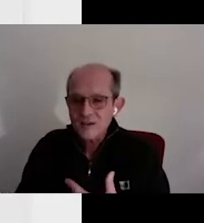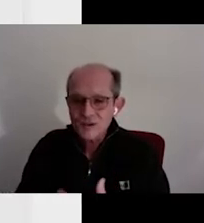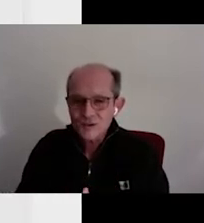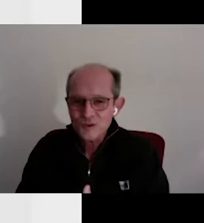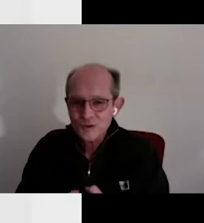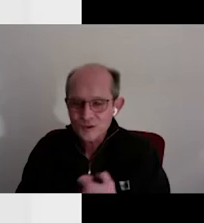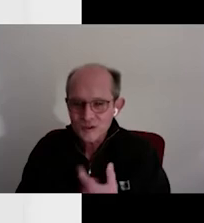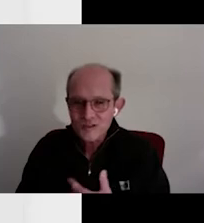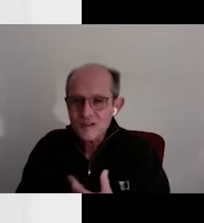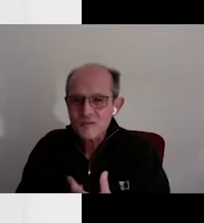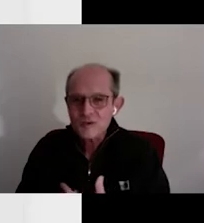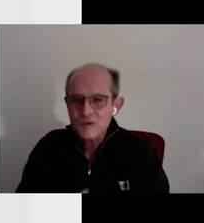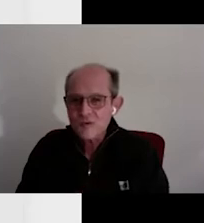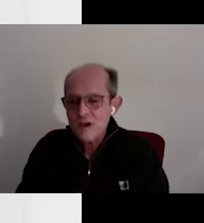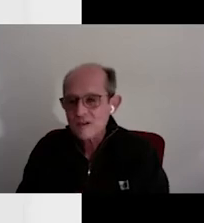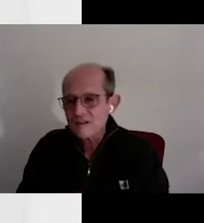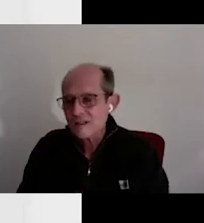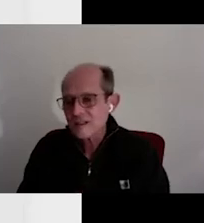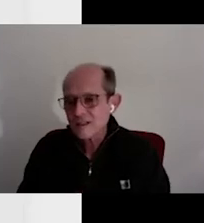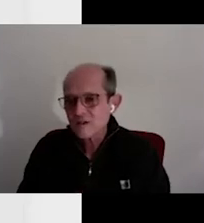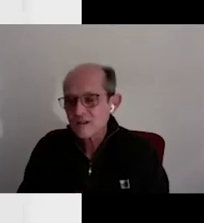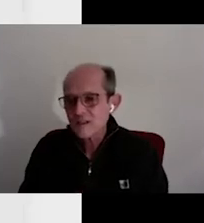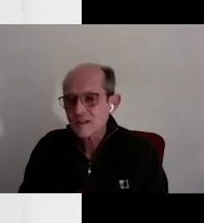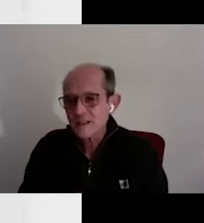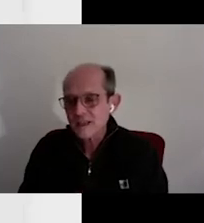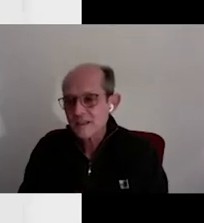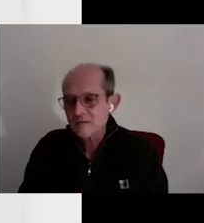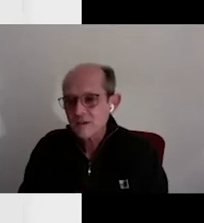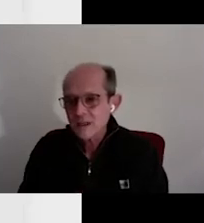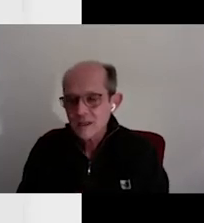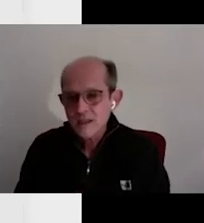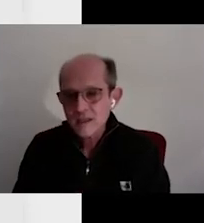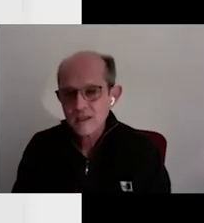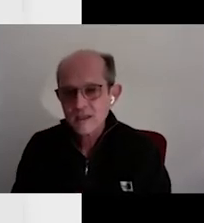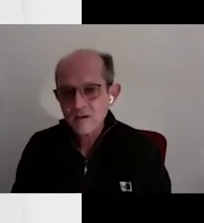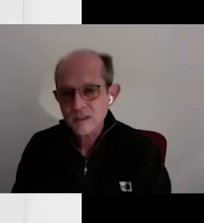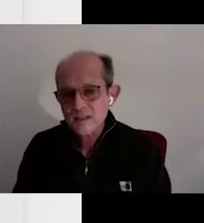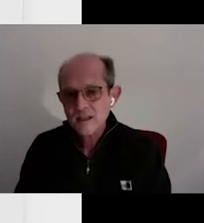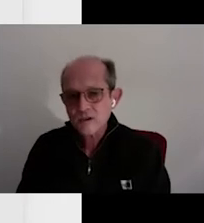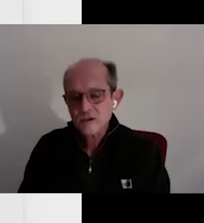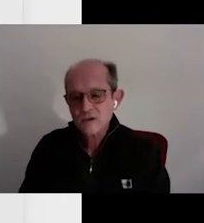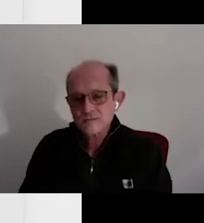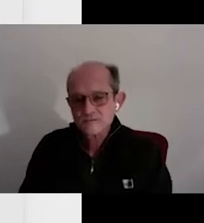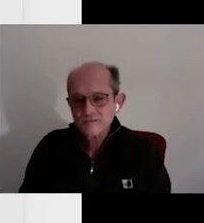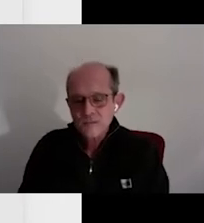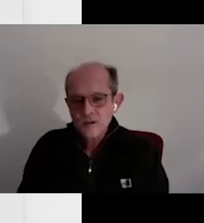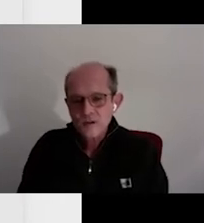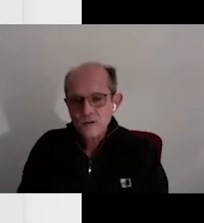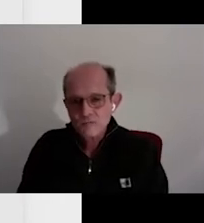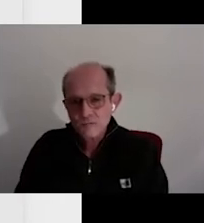il y a un sentiment de soi qui devient négatif et on essaye d